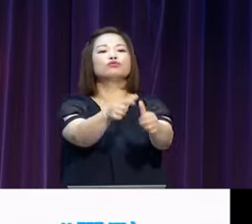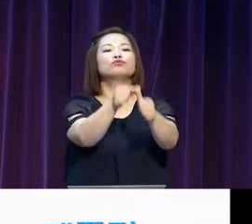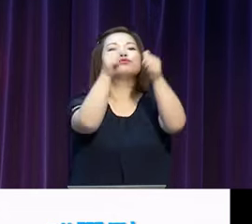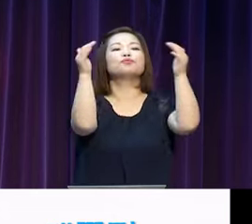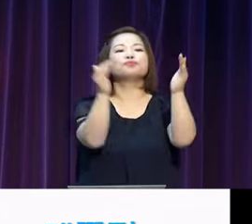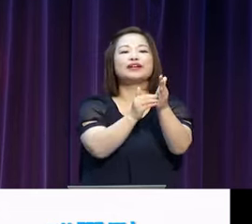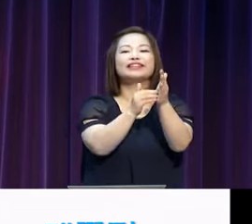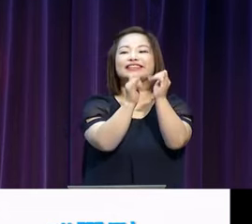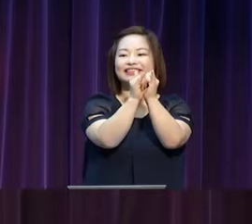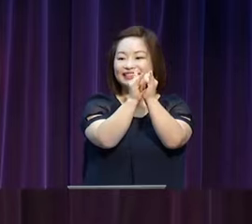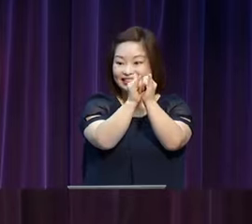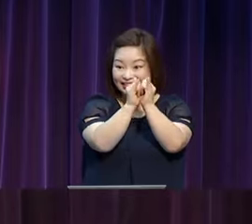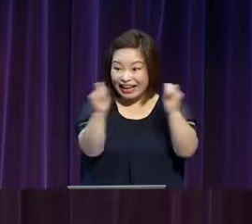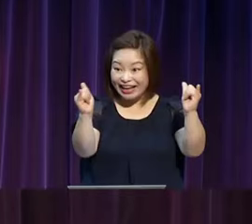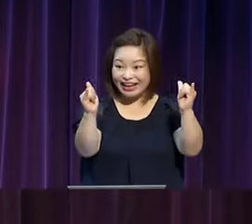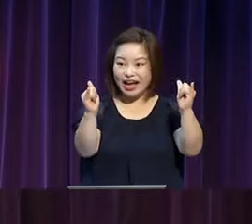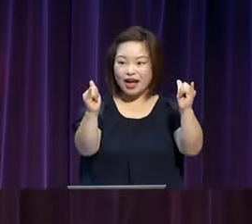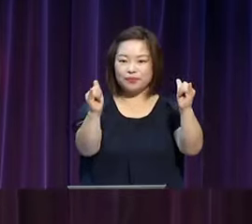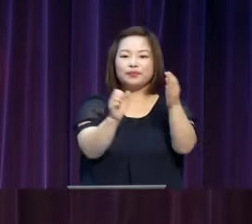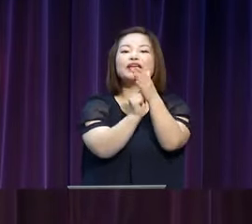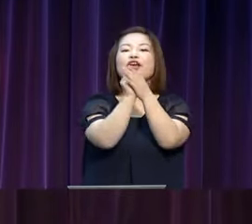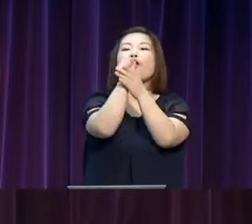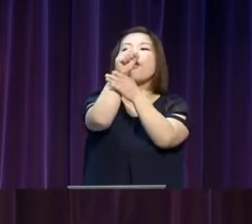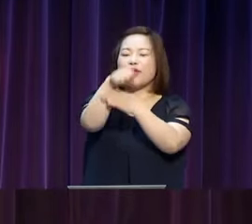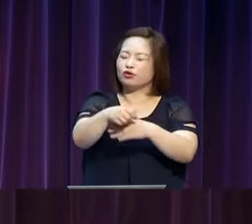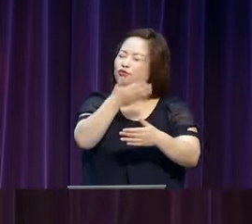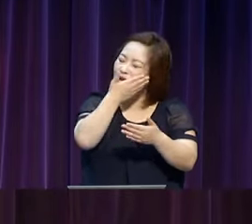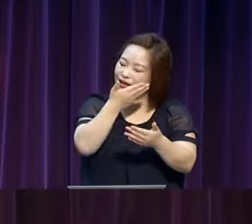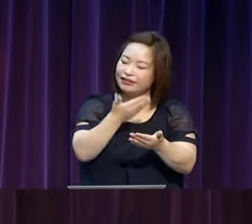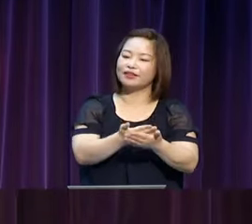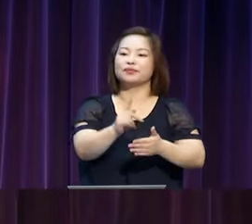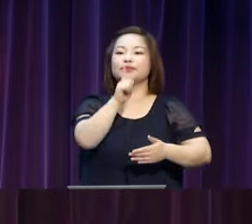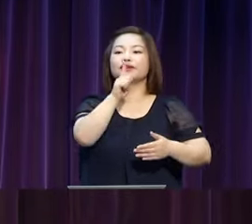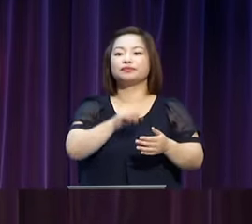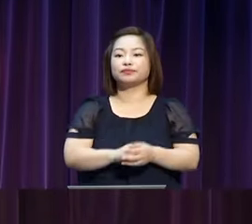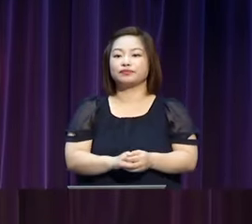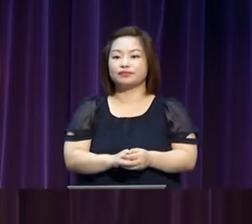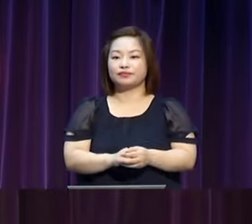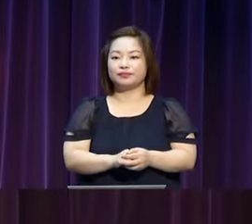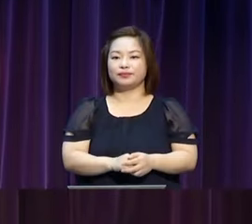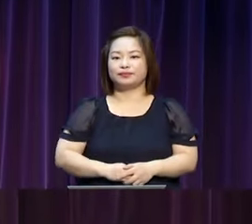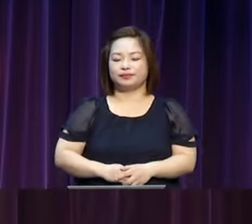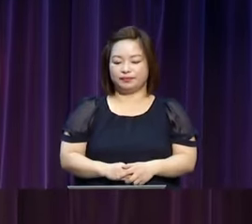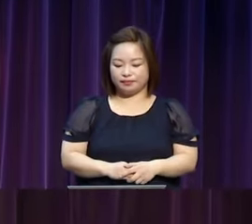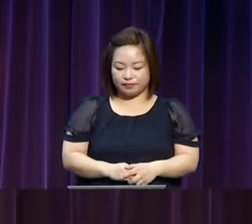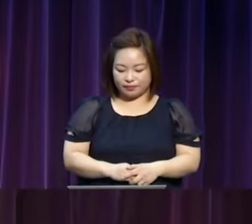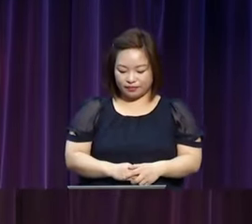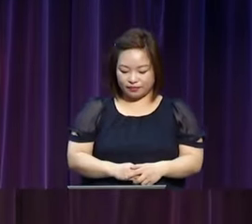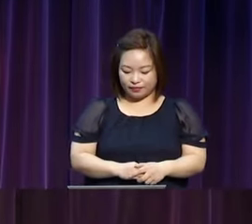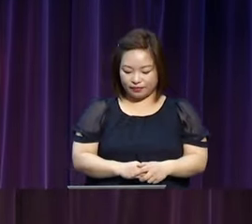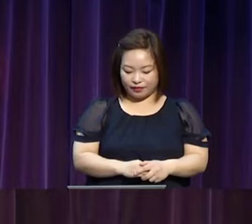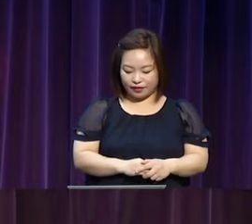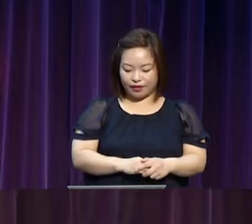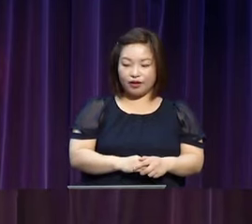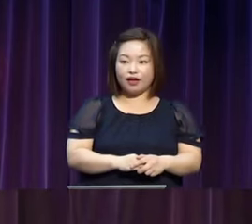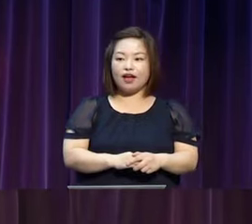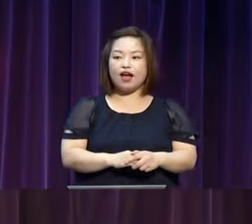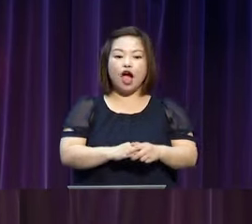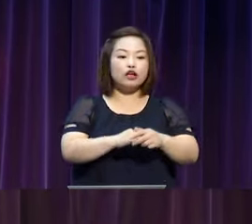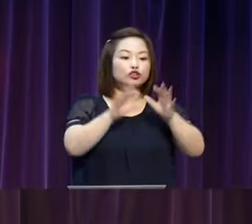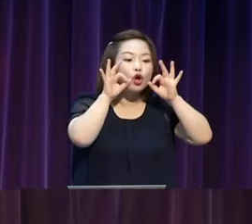사람들을 열매라고 설명을 한 거예요. 그러니까 구원받은 사람들은 열매입니다. 그런데 이 열매가